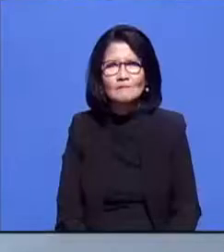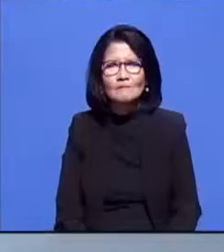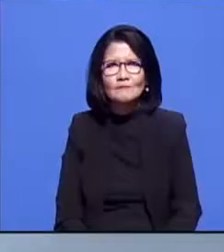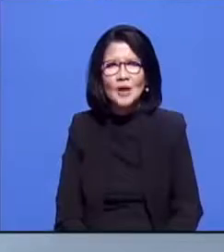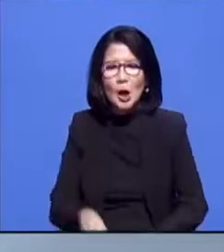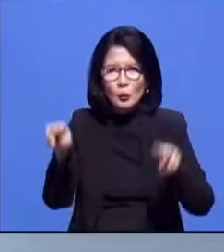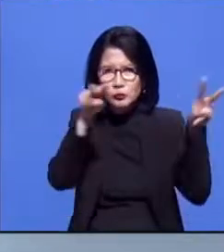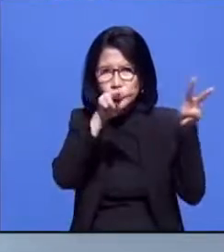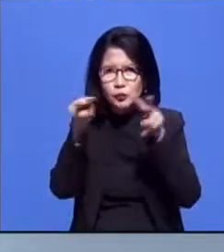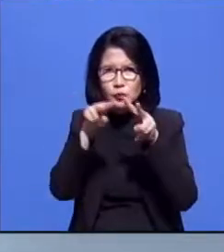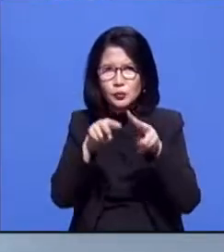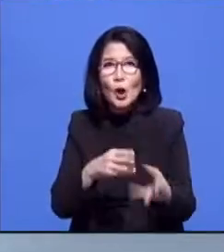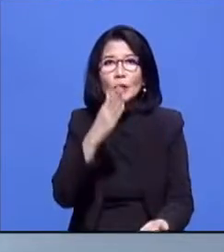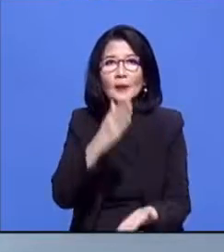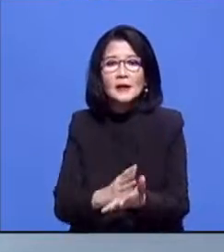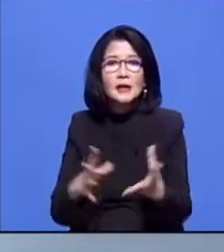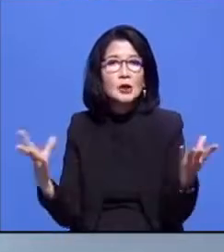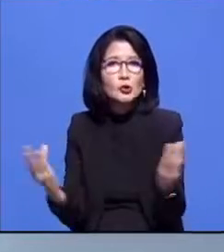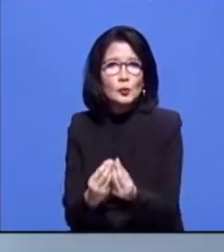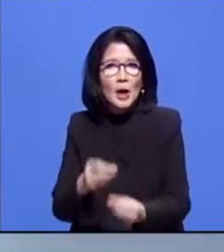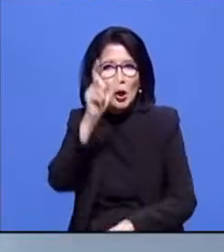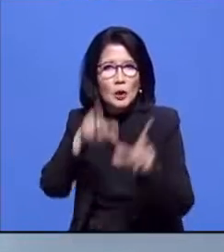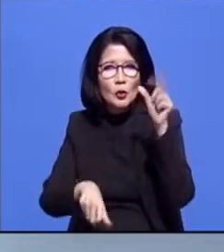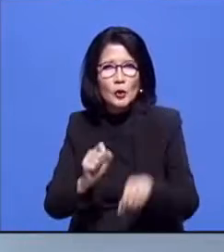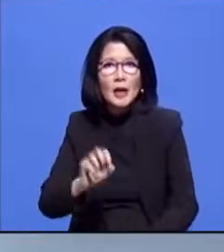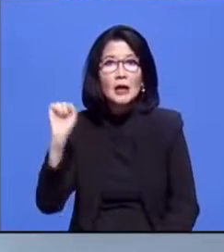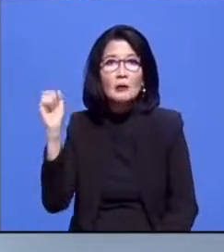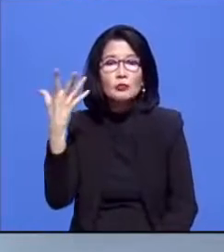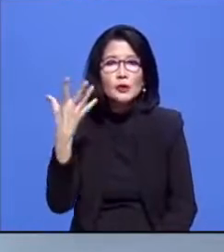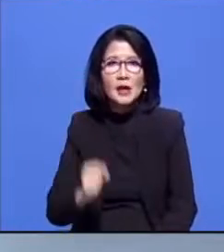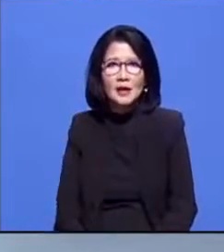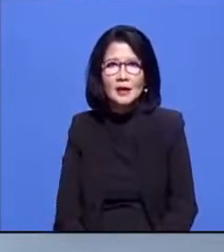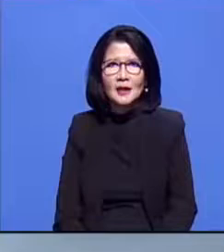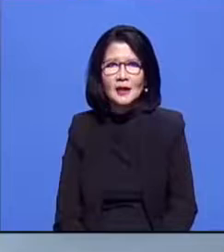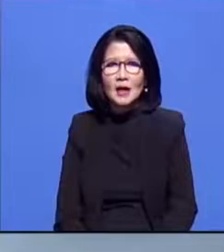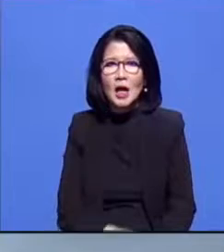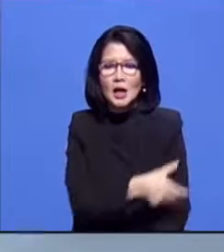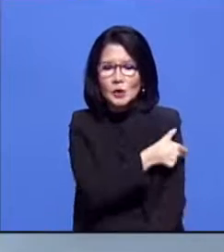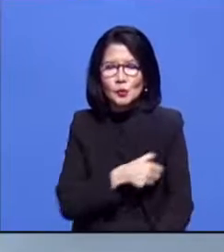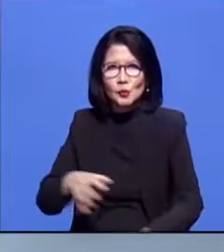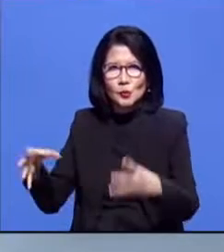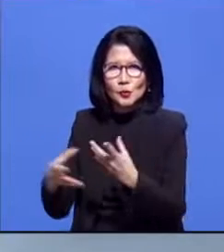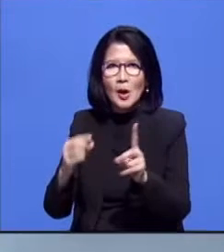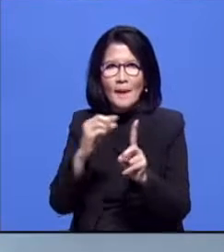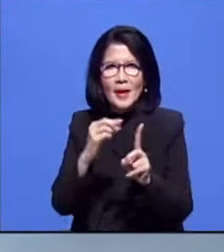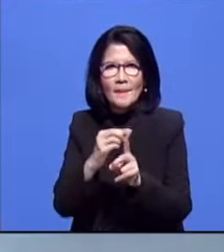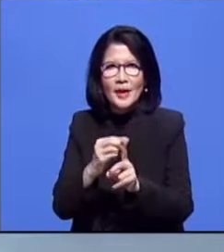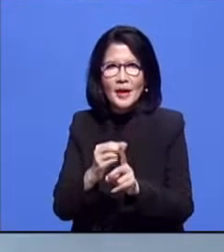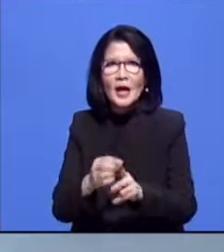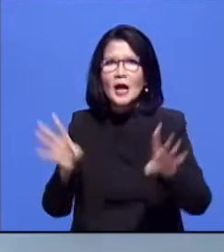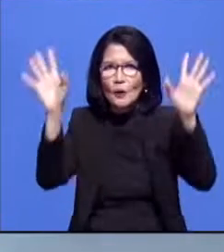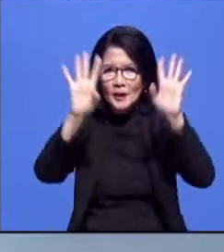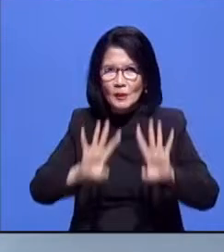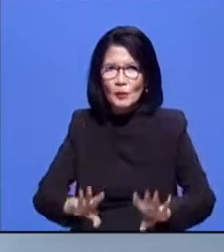Operasi justisi untuk membatasi jumlah pengunjung di kawasan Puncak, Bogor, Jawa Barat digencarkan aparat gabungan Satpol PP Kabupaten Bogor bersama